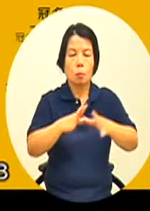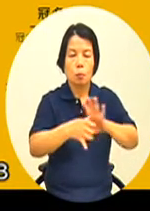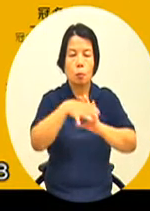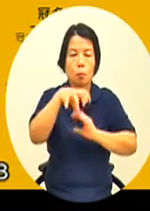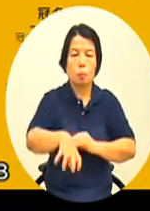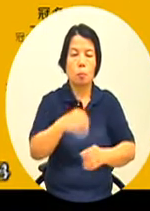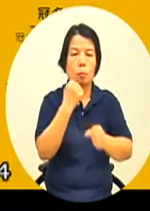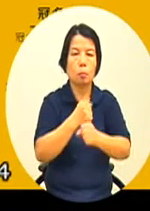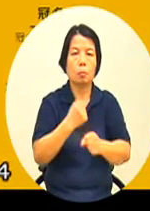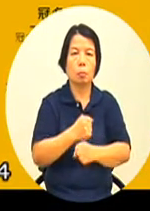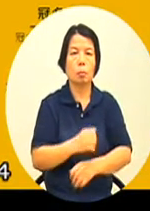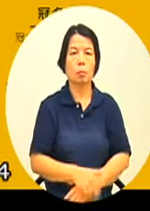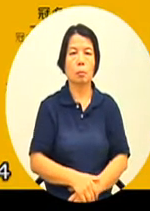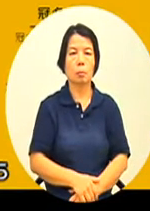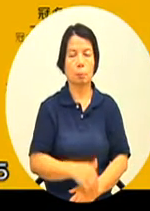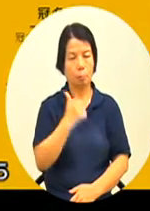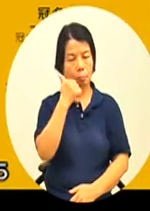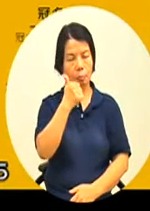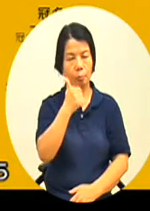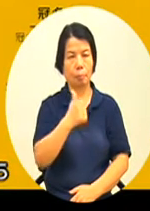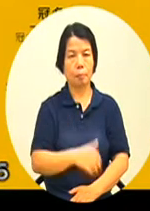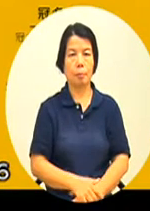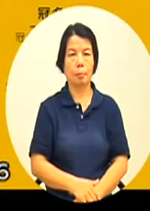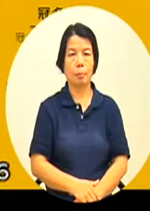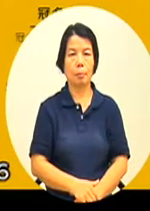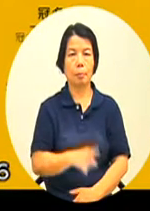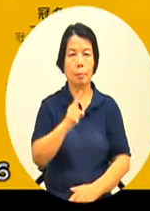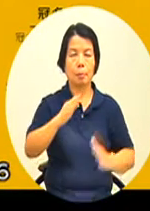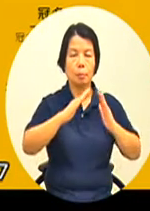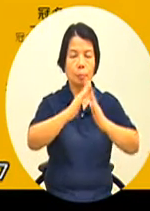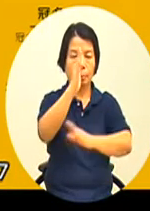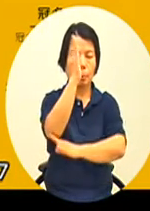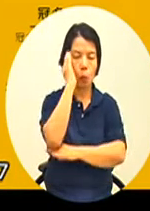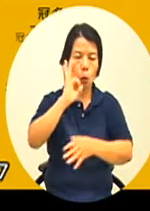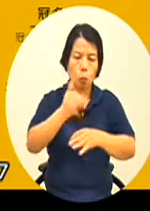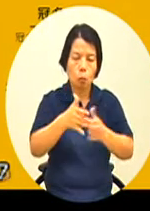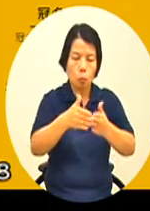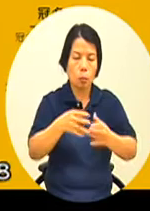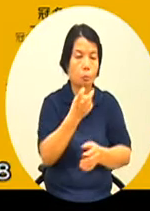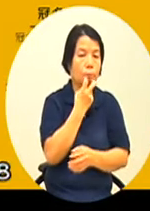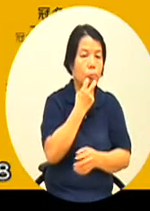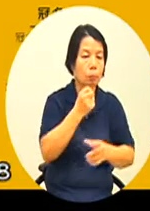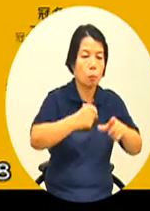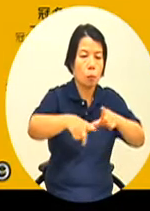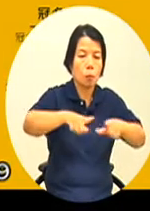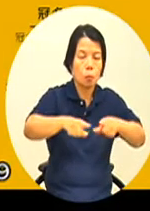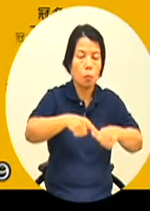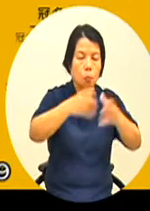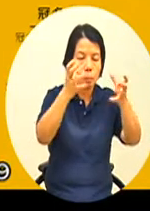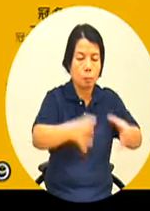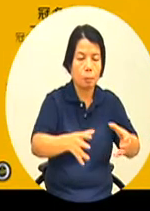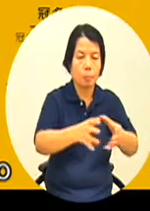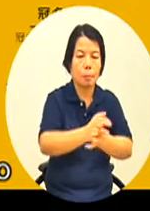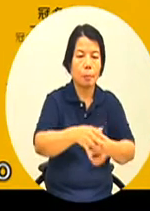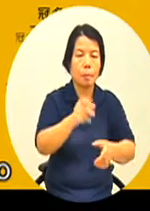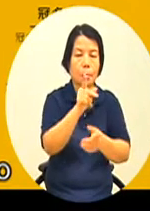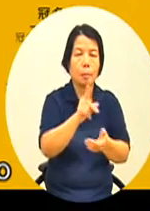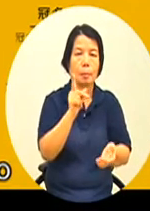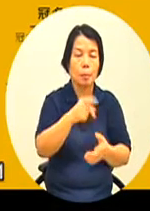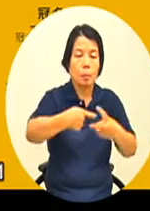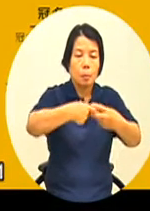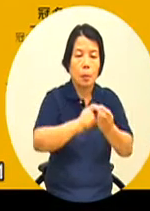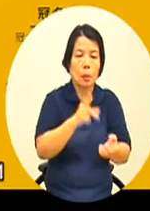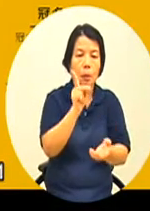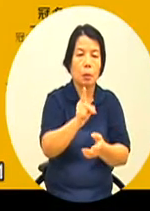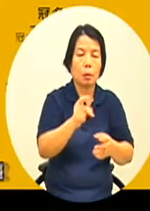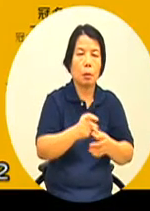做的，做的真好，把这个市政府为什么要在中央公园盖李克勇图书馆呢，讲得很清楚，这个大